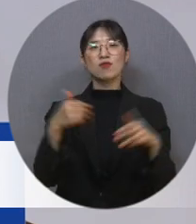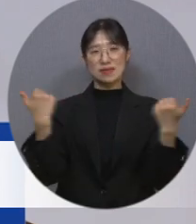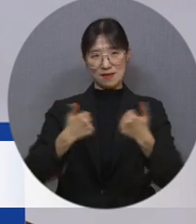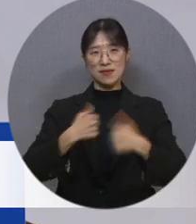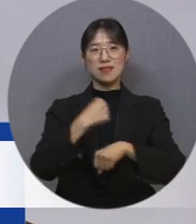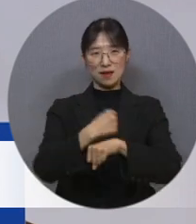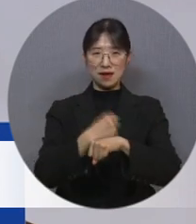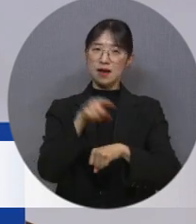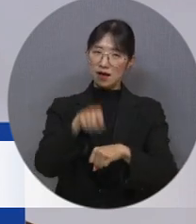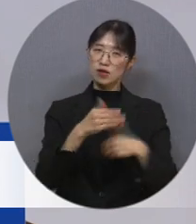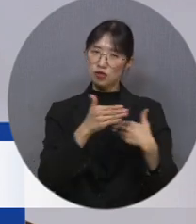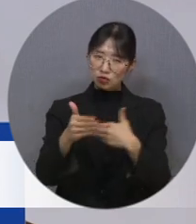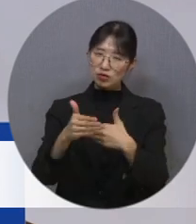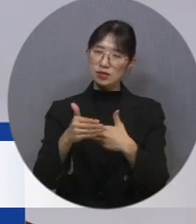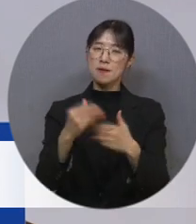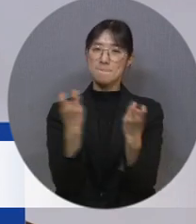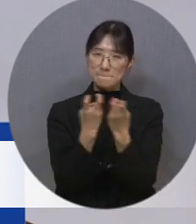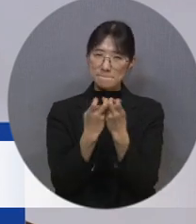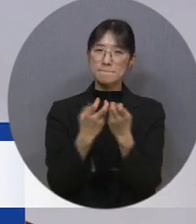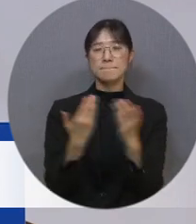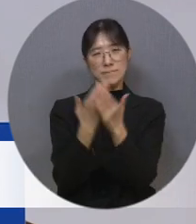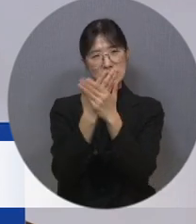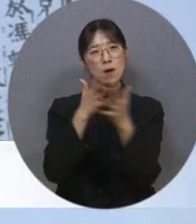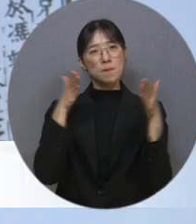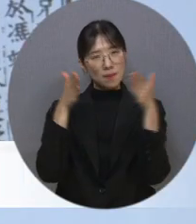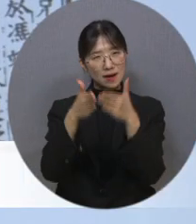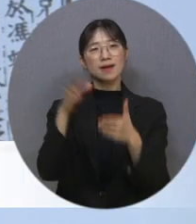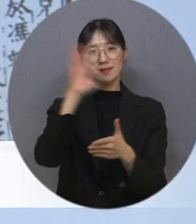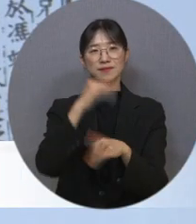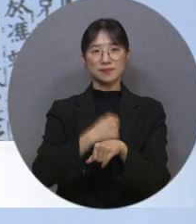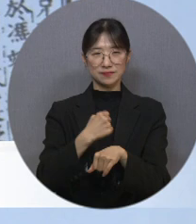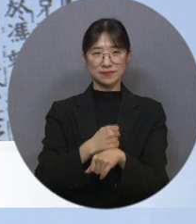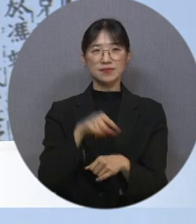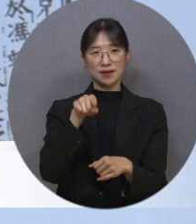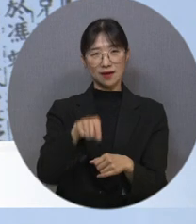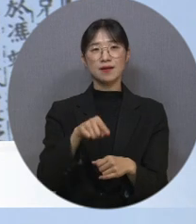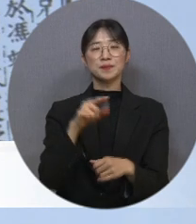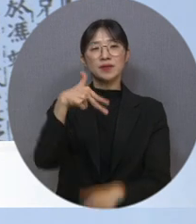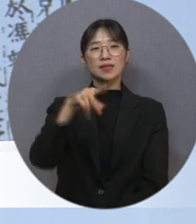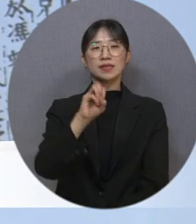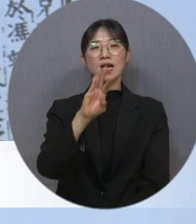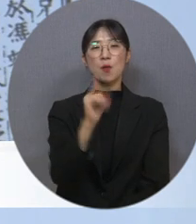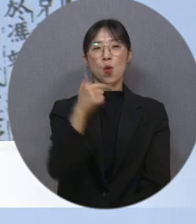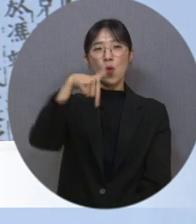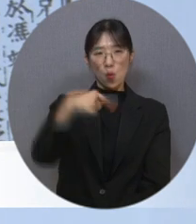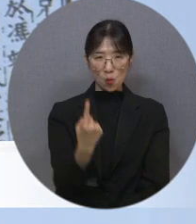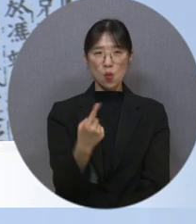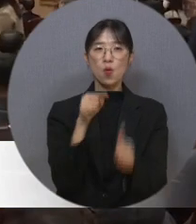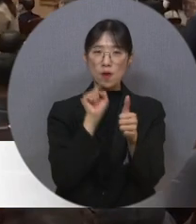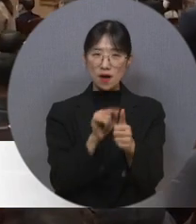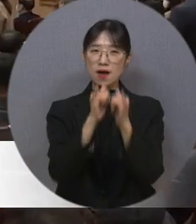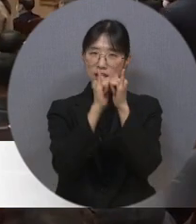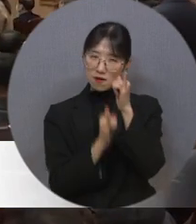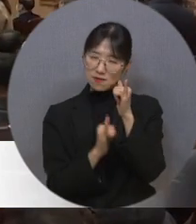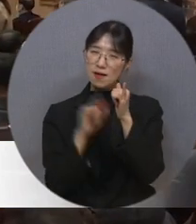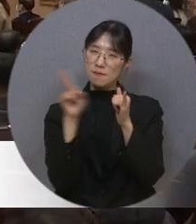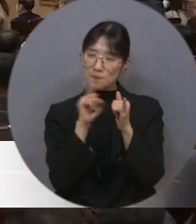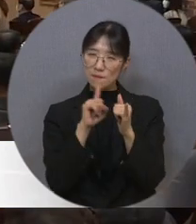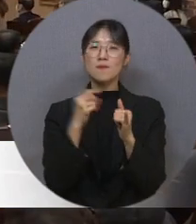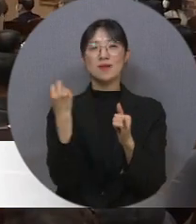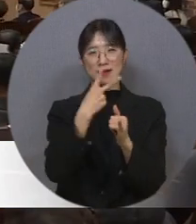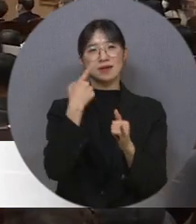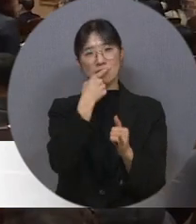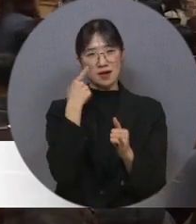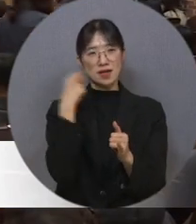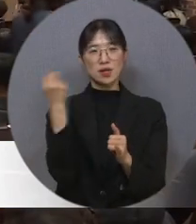추진 전략과 발전 방향을 모색했습니다. 세미나에서는 장보고 대사의 역사성 재조명 등